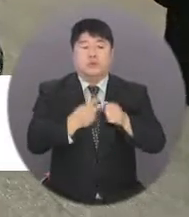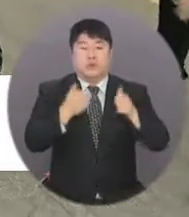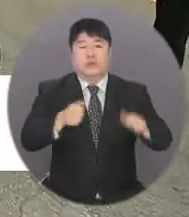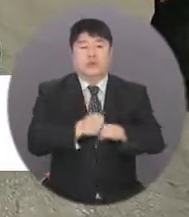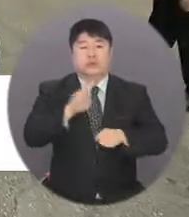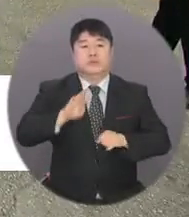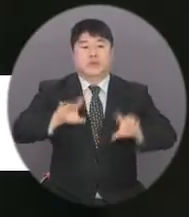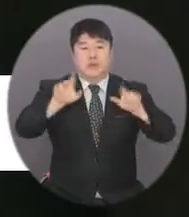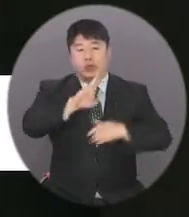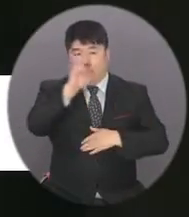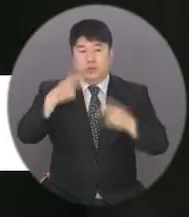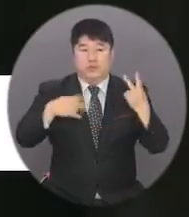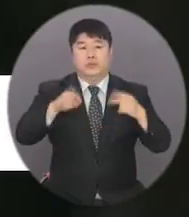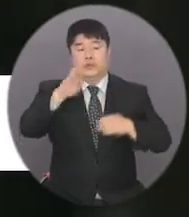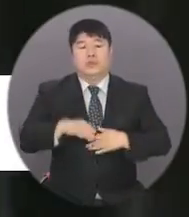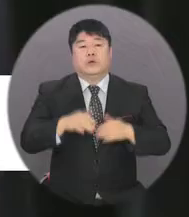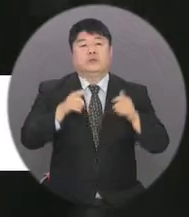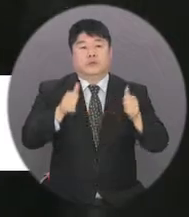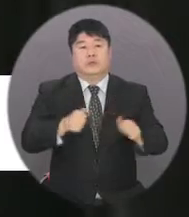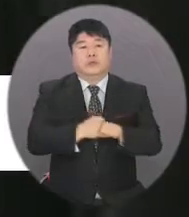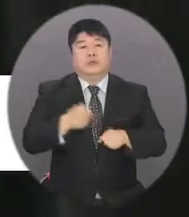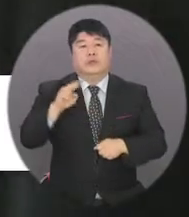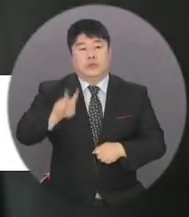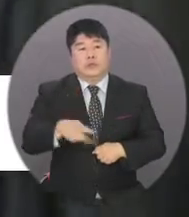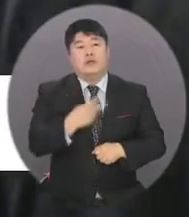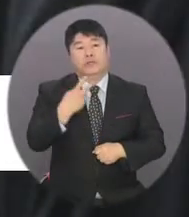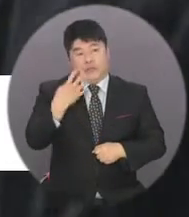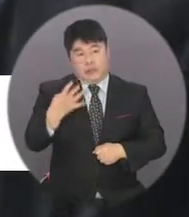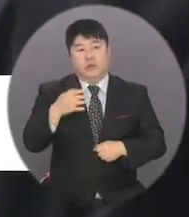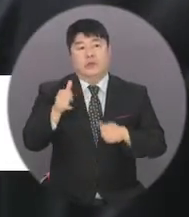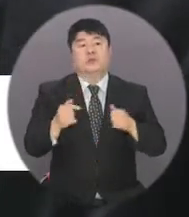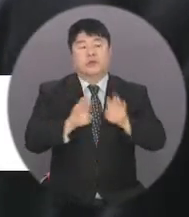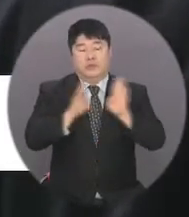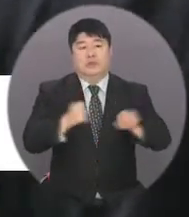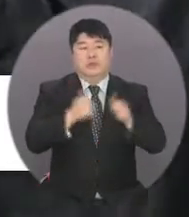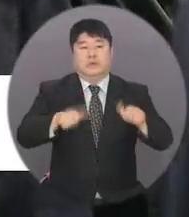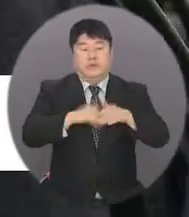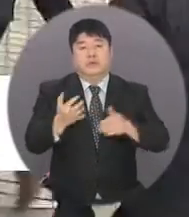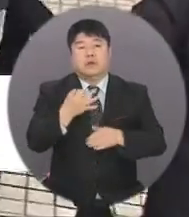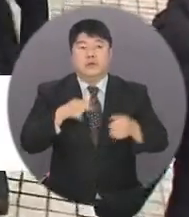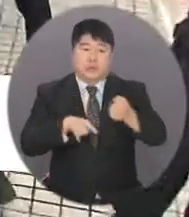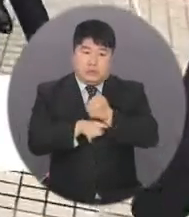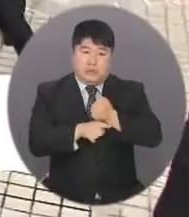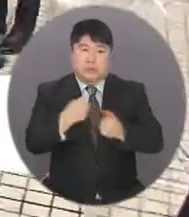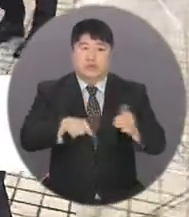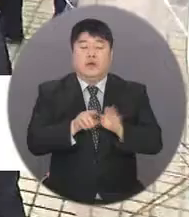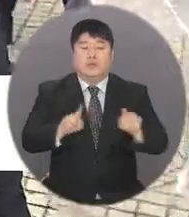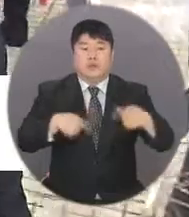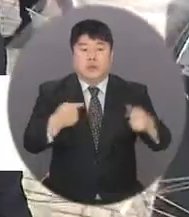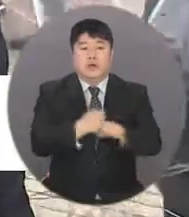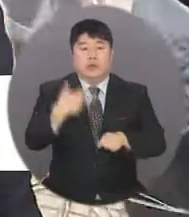2시 광주지법 201호 형사대법정에서 열립니다. 재판부는 인정신문을 위해 출석해야 할